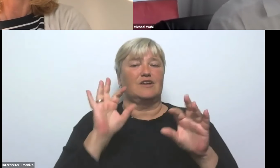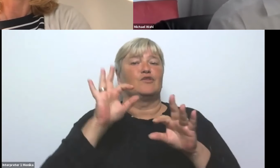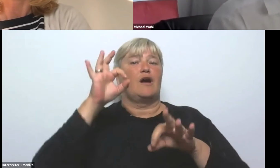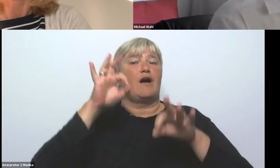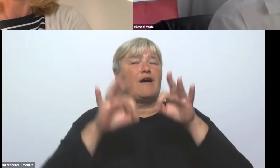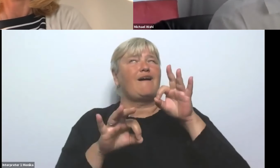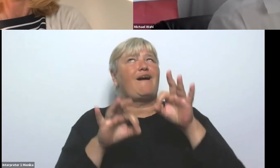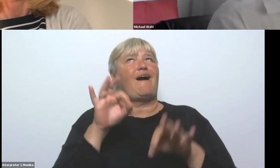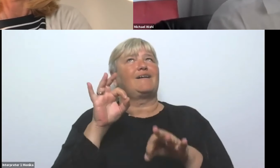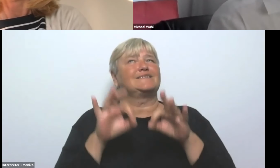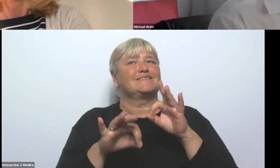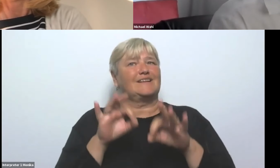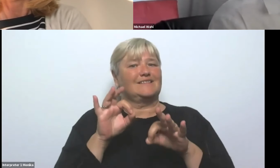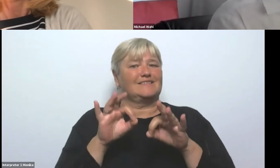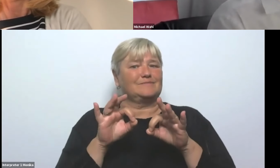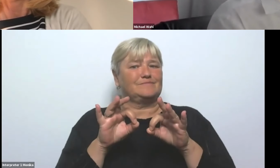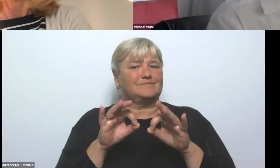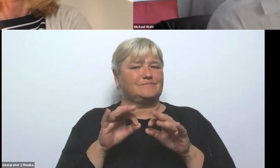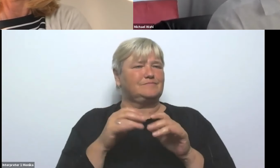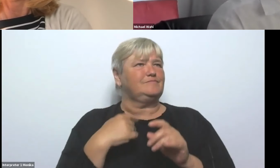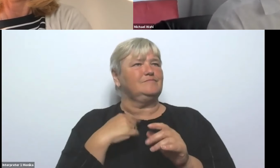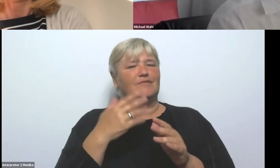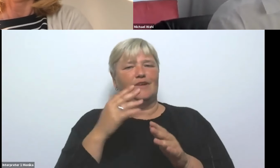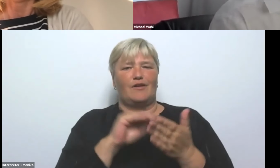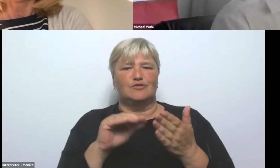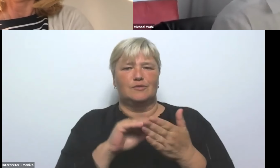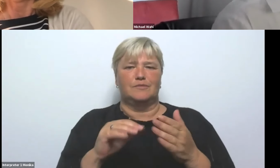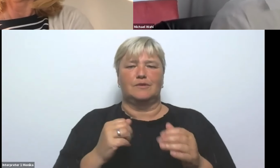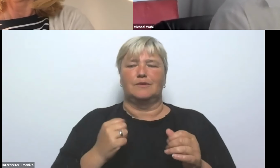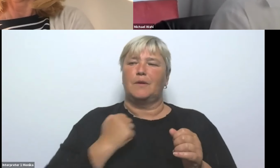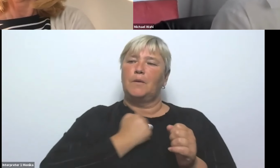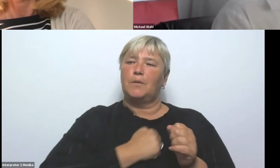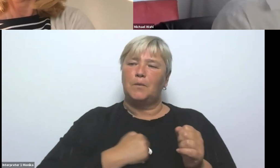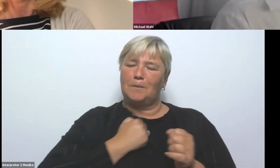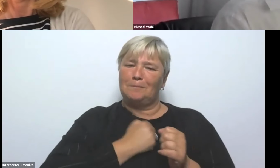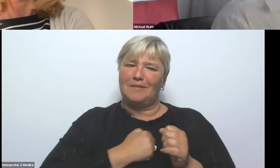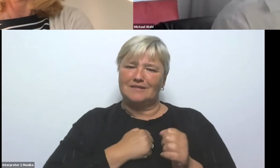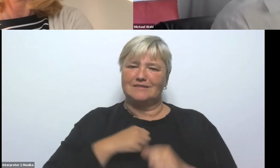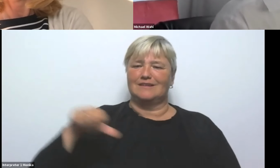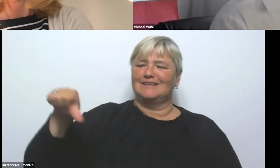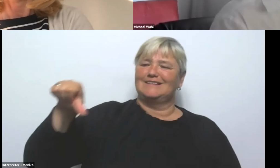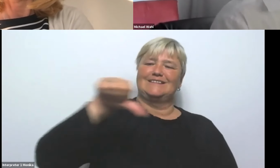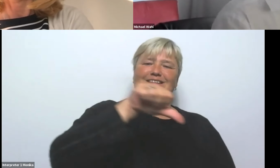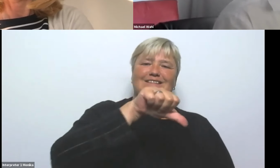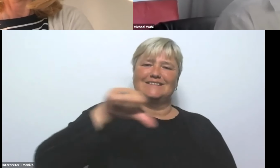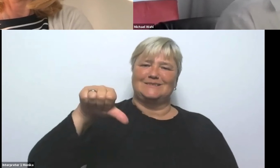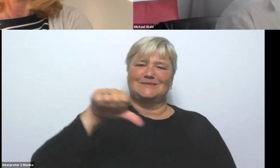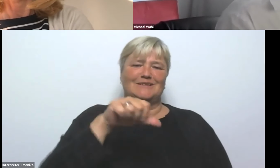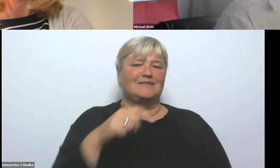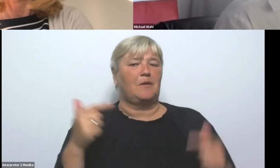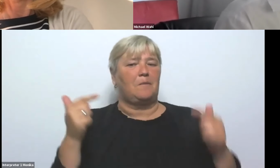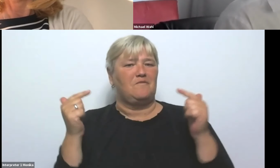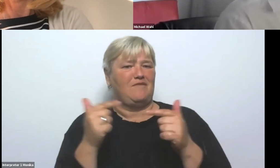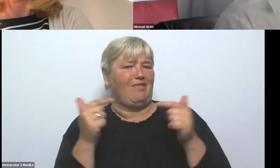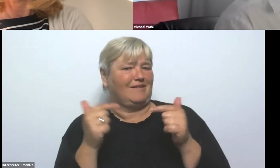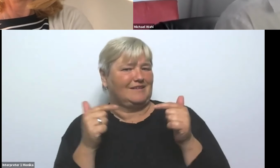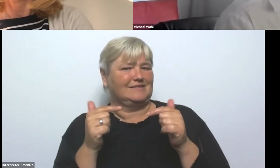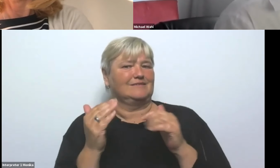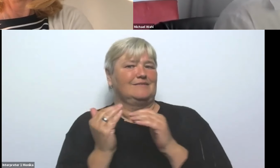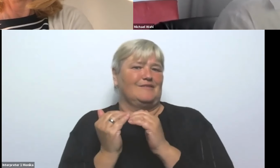schön. Hat mir jetzt so einen Dreiklang aufgeschrieben. Kümmern, gießen und pflegen führt zu Wachstum, was man natürlich auch möchte in diesem